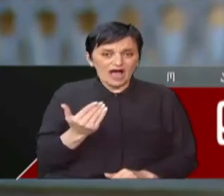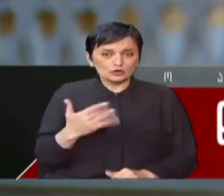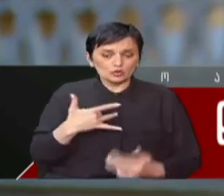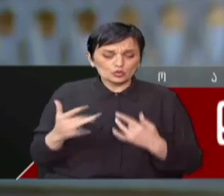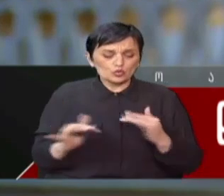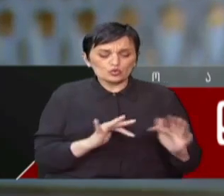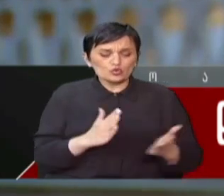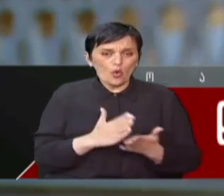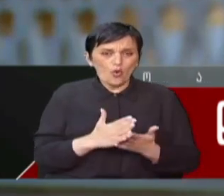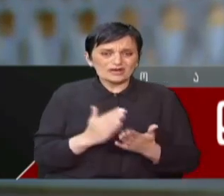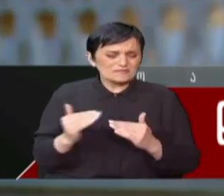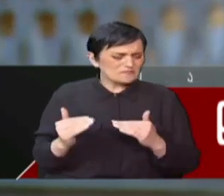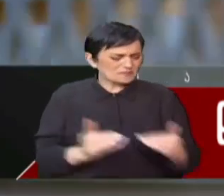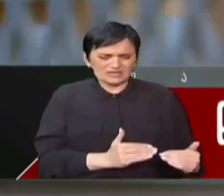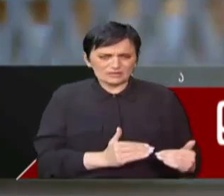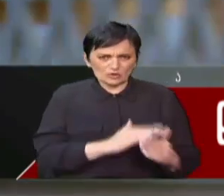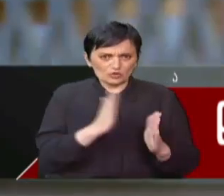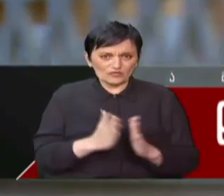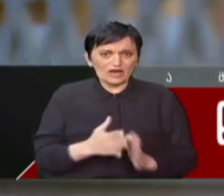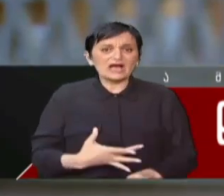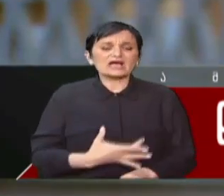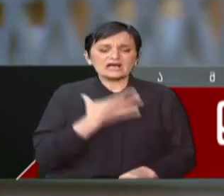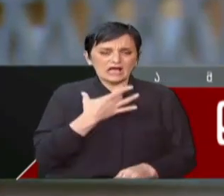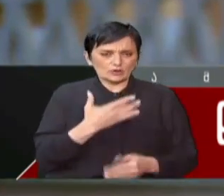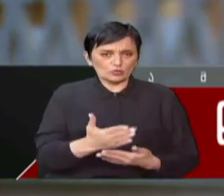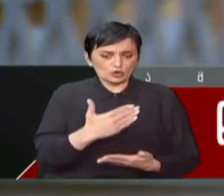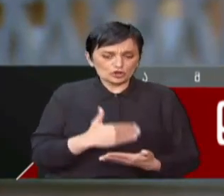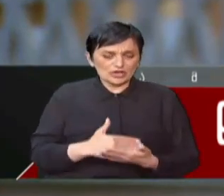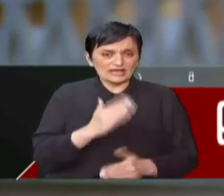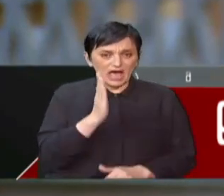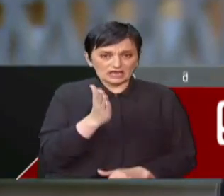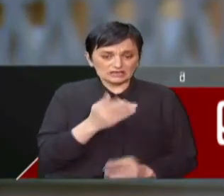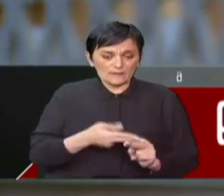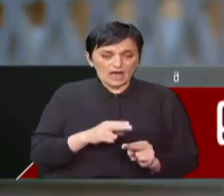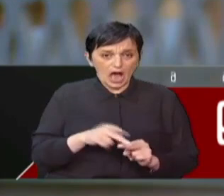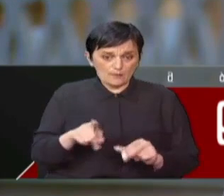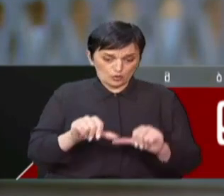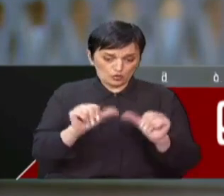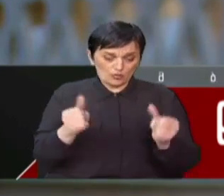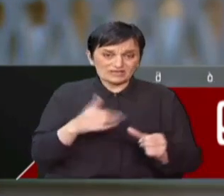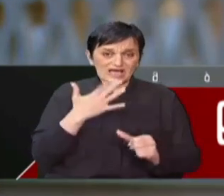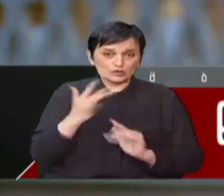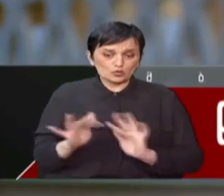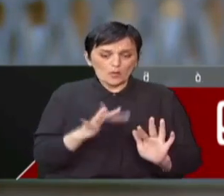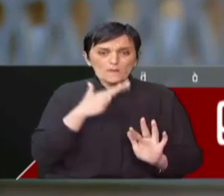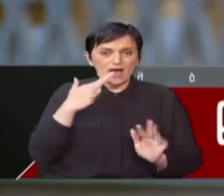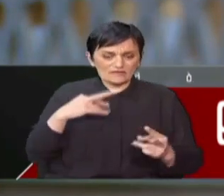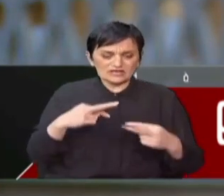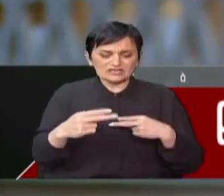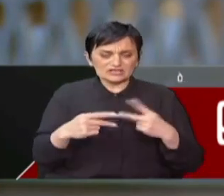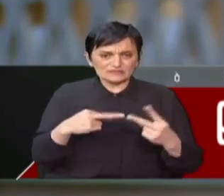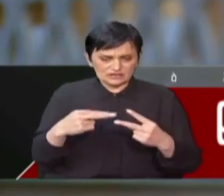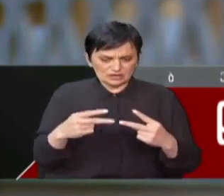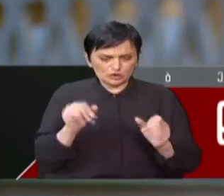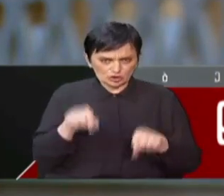როლი არის მინიმალური ამ ყველაფერში. კატასტროფული შედეგი ექნება ამ კონფიგურაციის ნაციონალურ მოძრაობას. ბევრი ცვლილებების